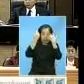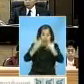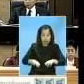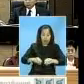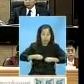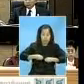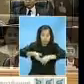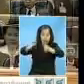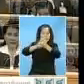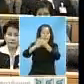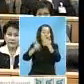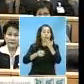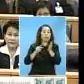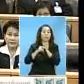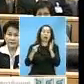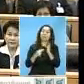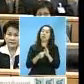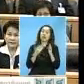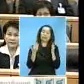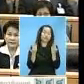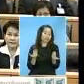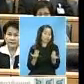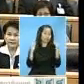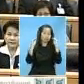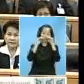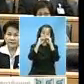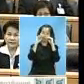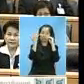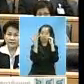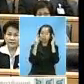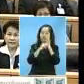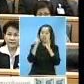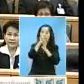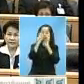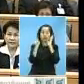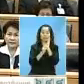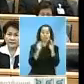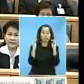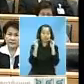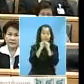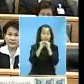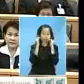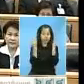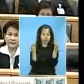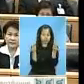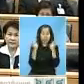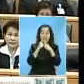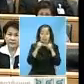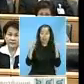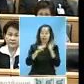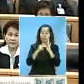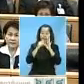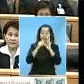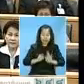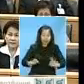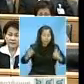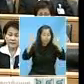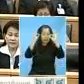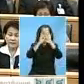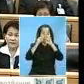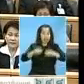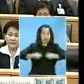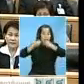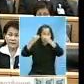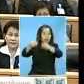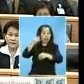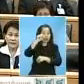ระบวนการก็ไม่เป็นประชาธิปไตยเสียแล้วเพราะฉะนั้นรัฐธรรมนูญก็จะไม่เป็นประชาธิปไตยครับแต่สิ่งสำคัญก็คือเราจะต้องให้สสร.